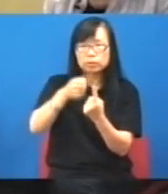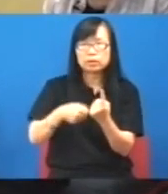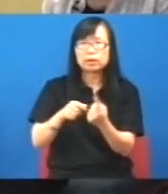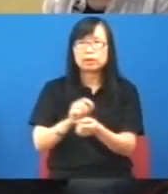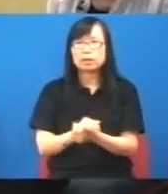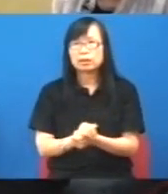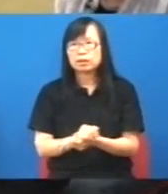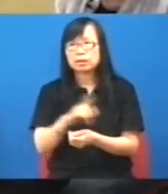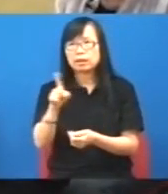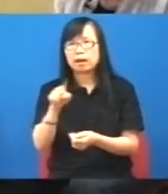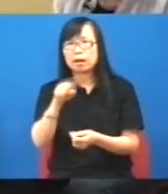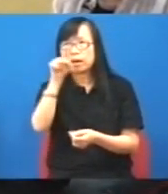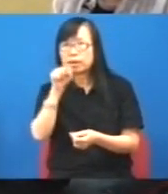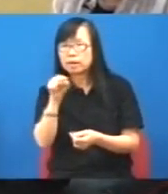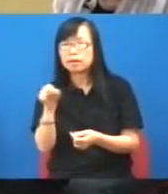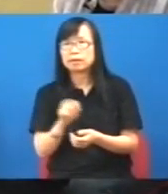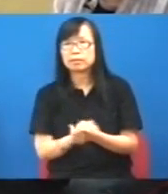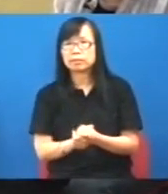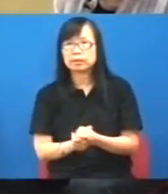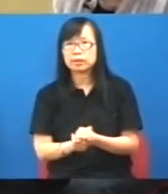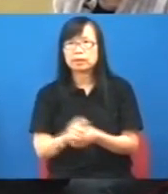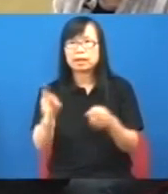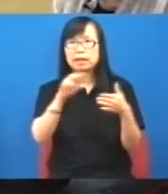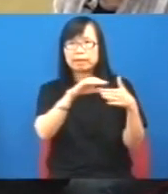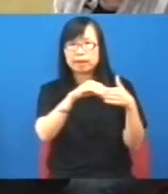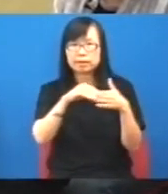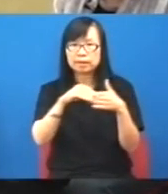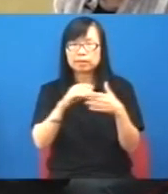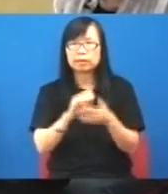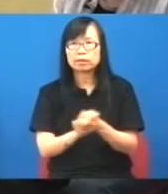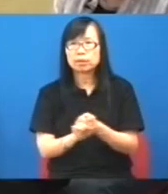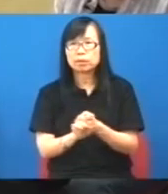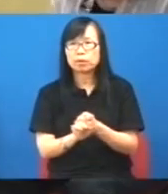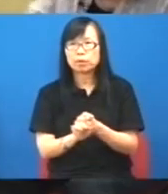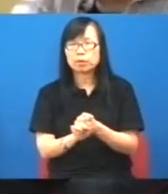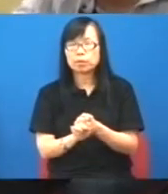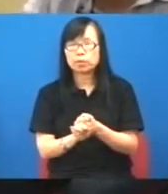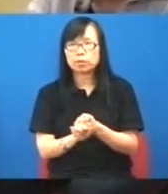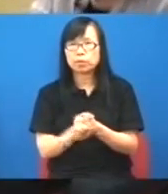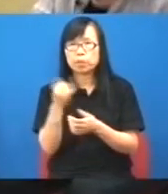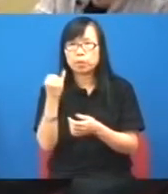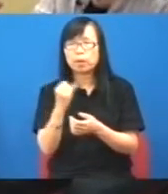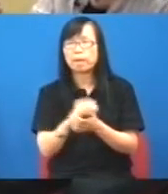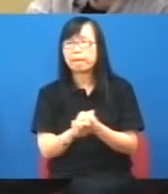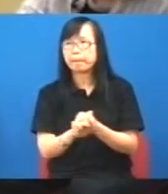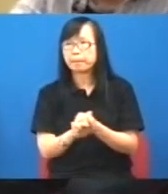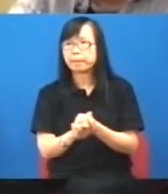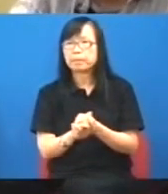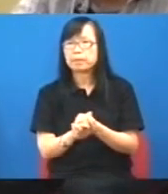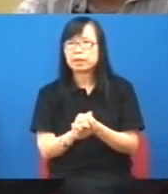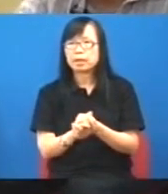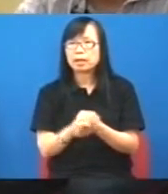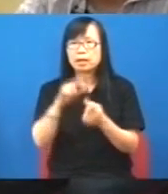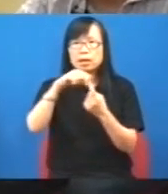佢香蕉共和國咁大鑊咧？就因為佢多香蕉引嚟咗禍端啊！就係呢個。地滿啊！你係咪食地滿蕉？應該係啦，咁靚個蕉皮。同